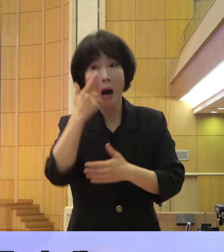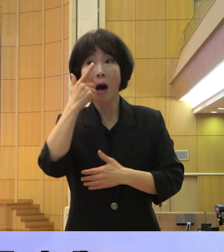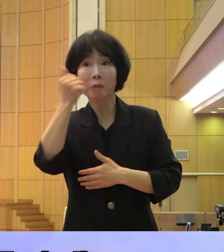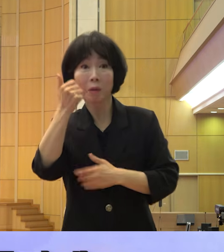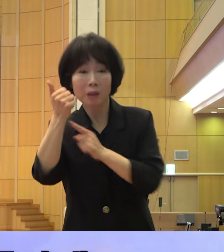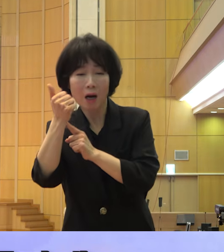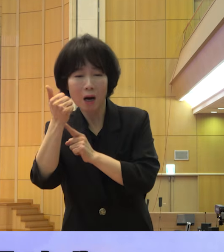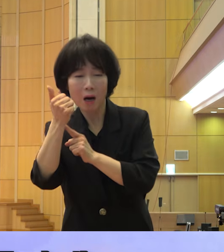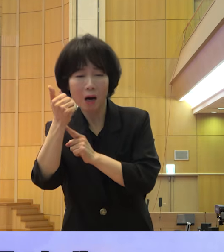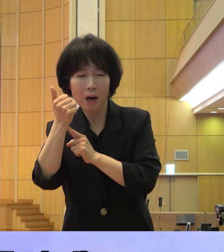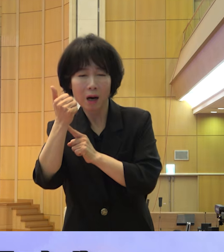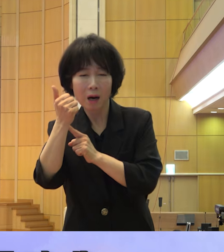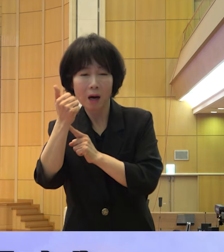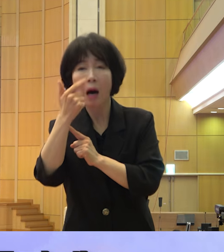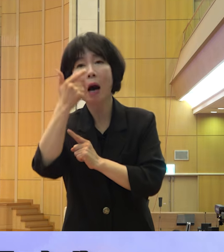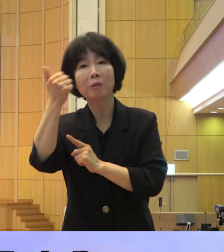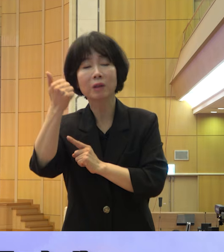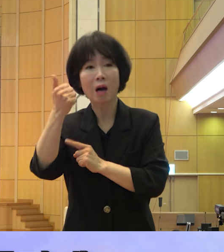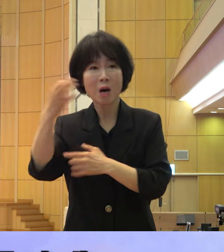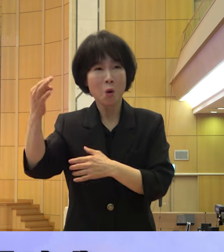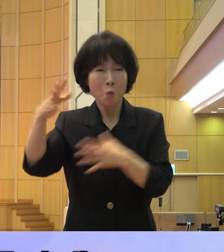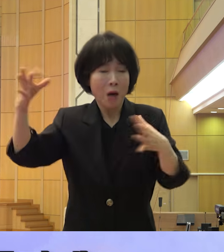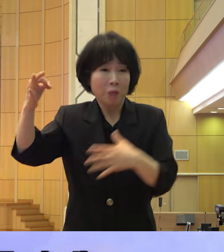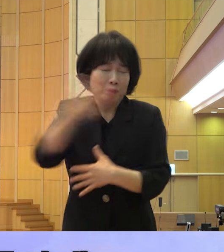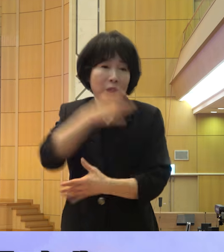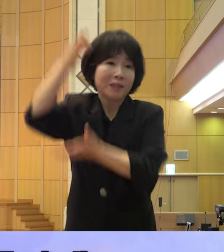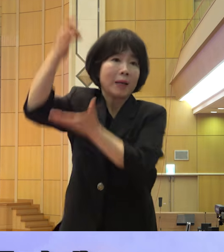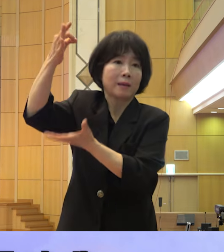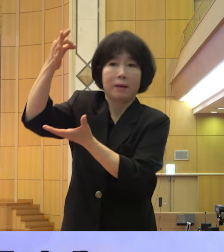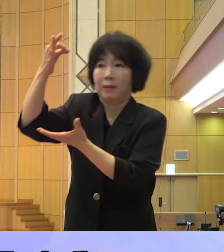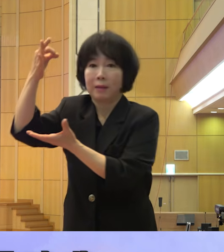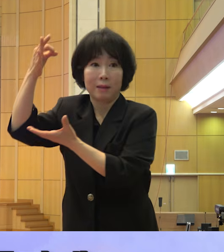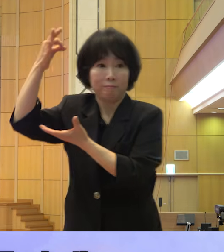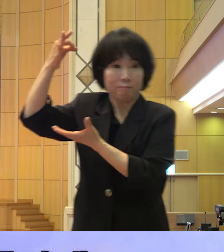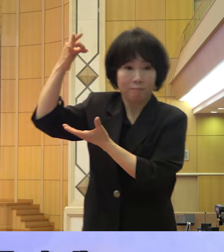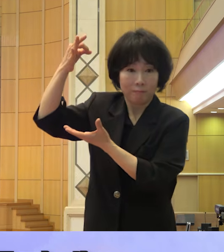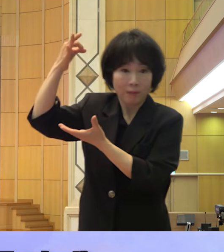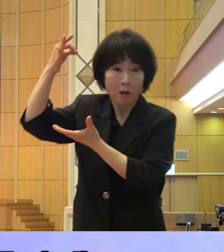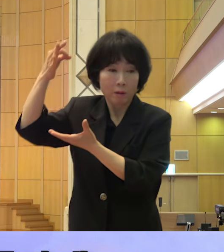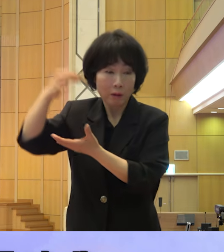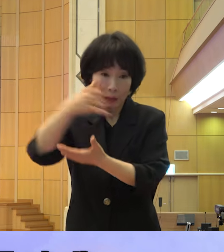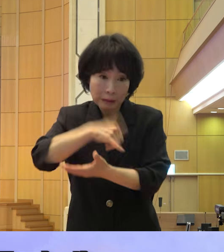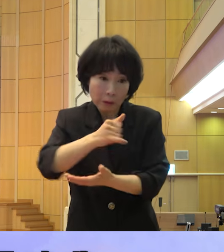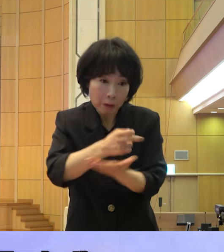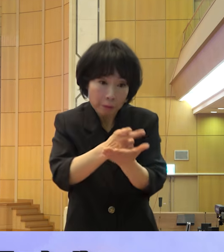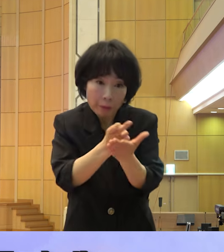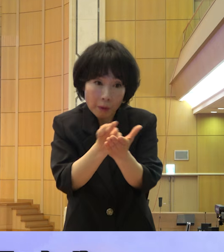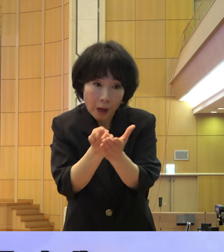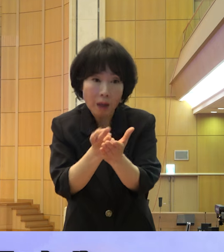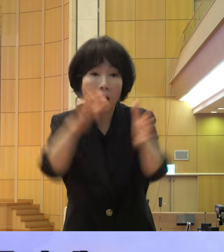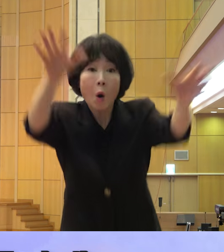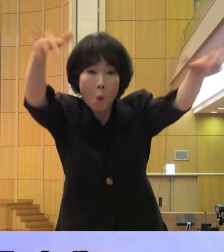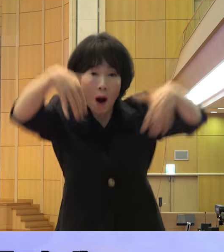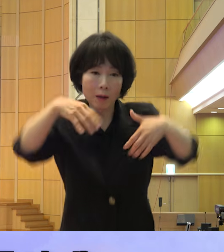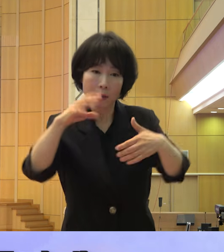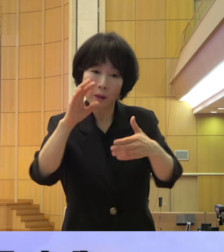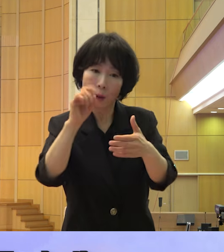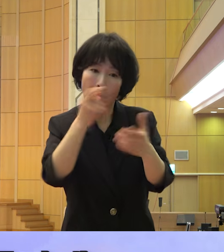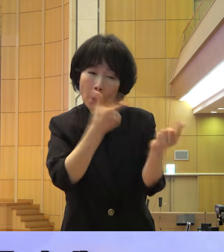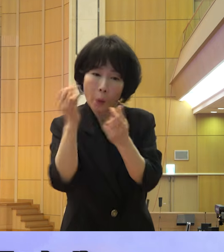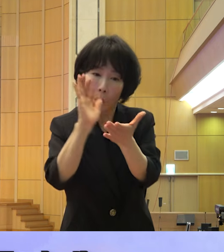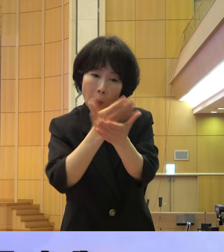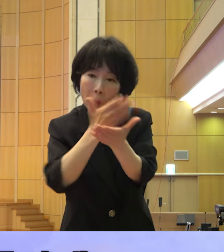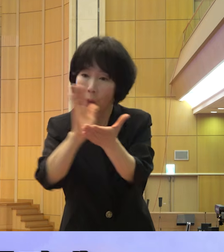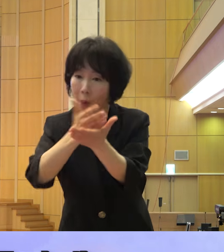말하자면 재산이 많아요. 그럼 아버지로부터 각자 상속받지 않아요. 자기가 받을